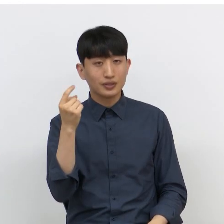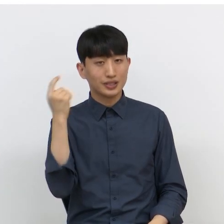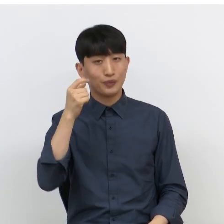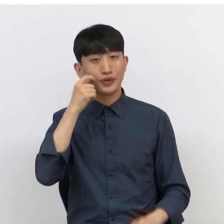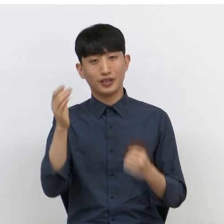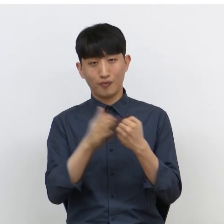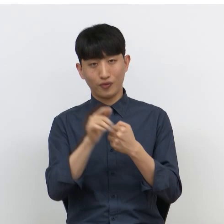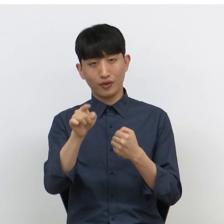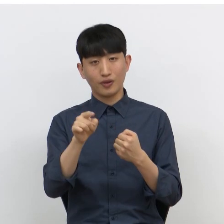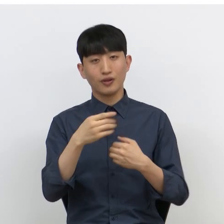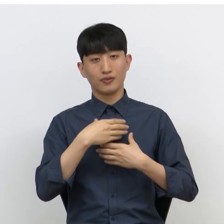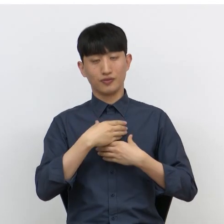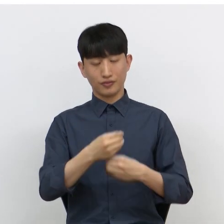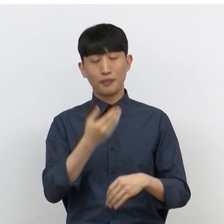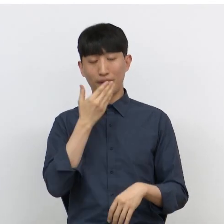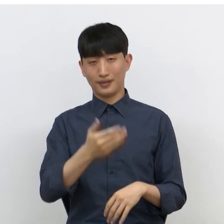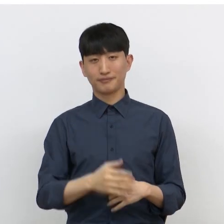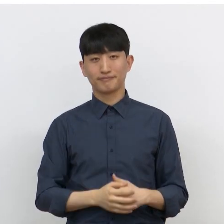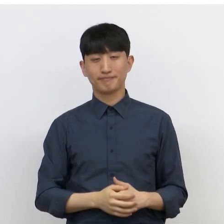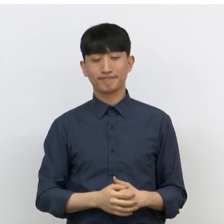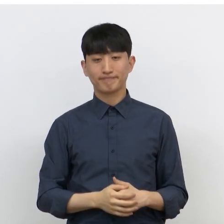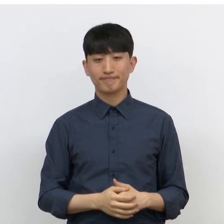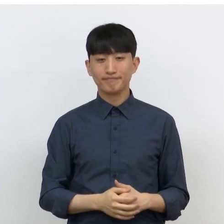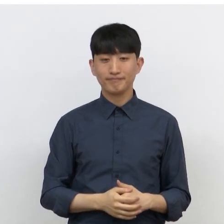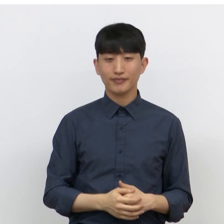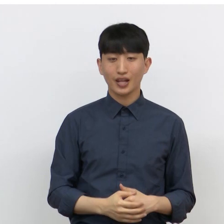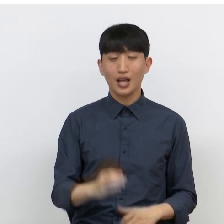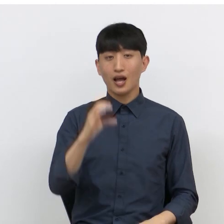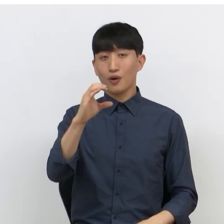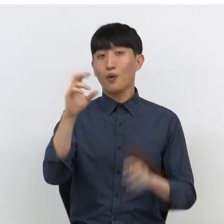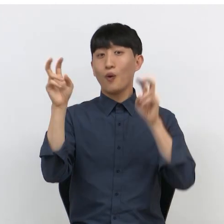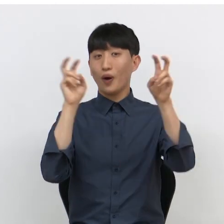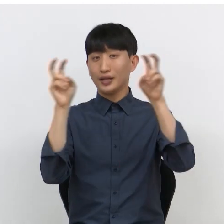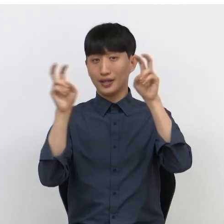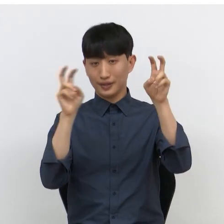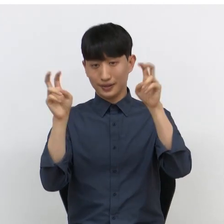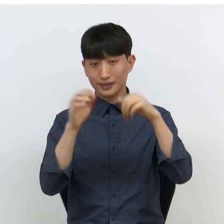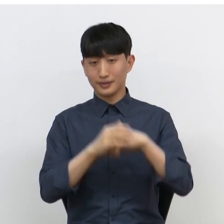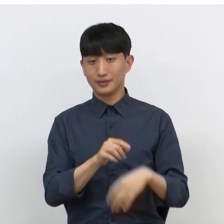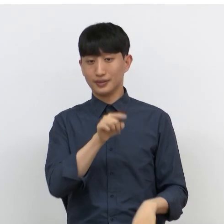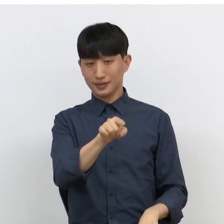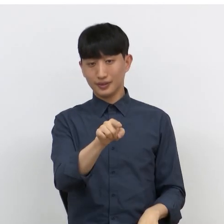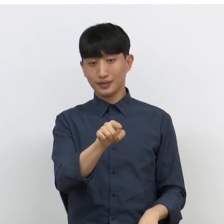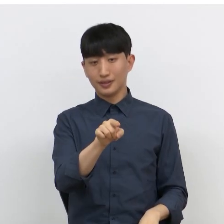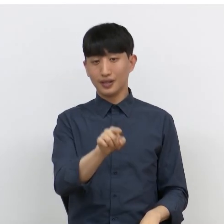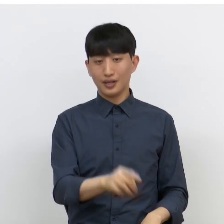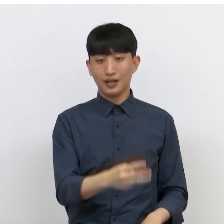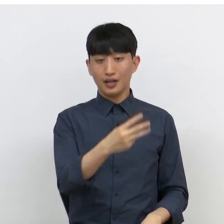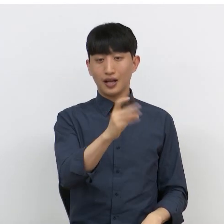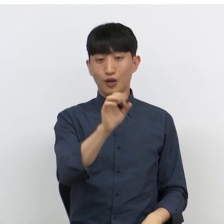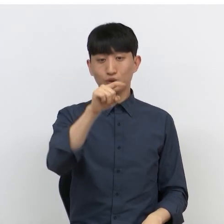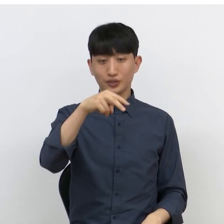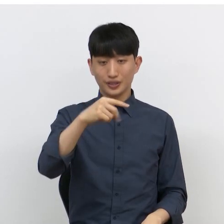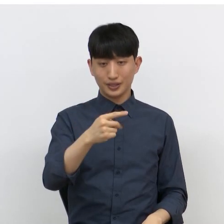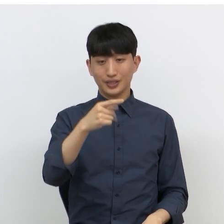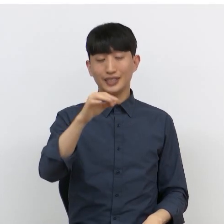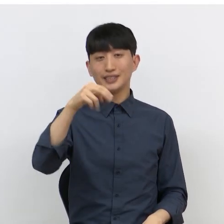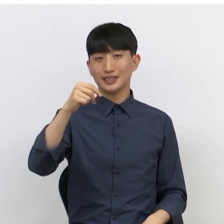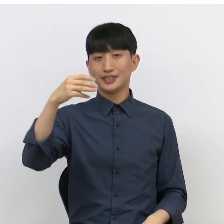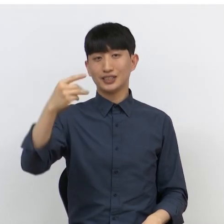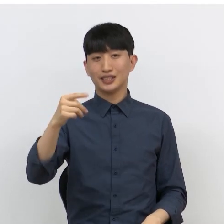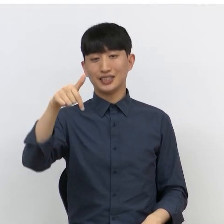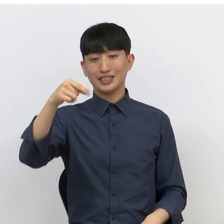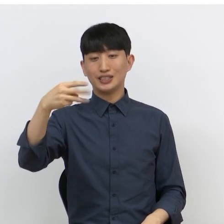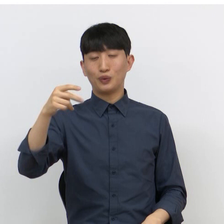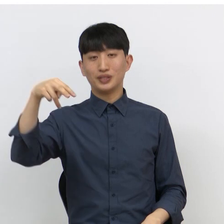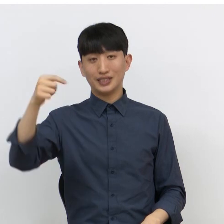중요합니다. 자, 그리고 이제 코클리어라는 회사에서는 이제 라우드니스 그로스라는 게 있는데 이게 이제 사용하는 사람이 있고 안